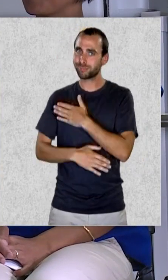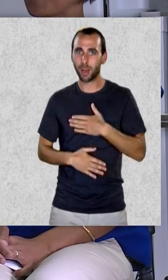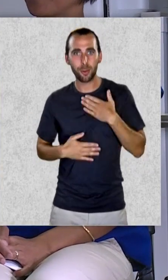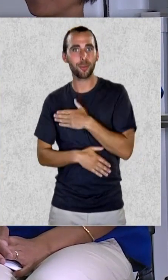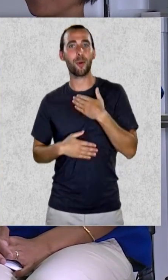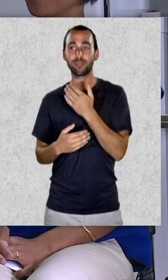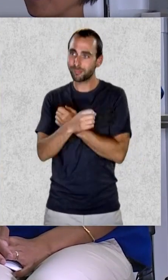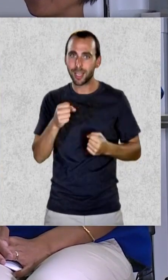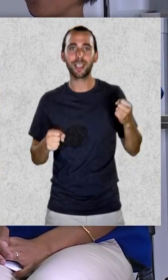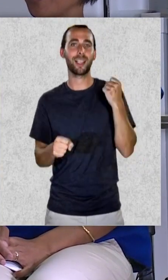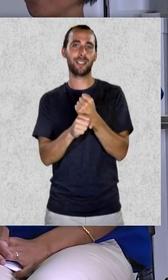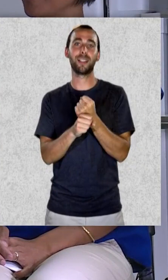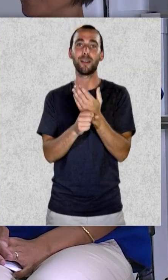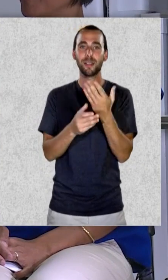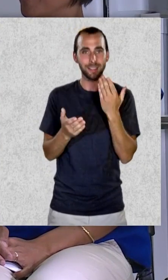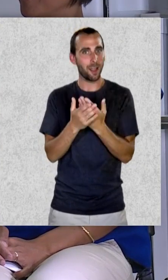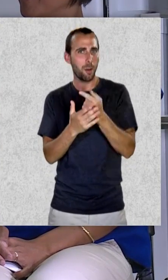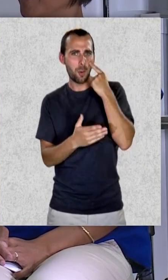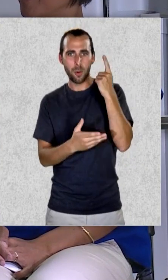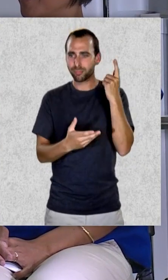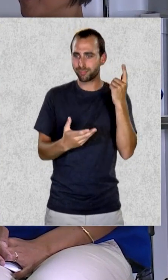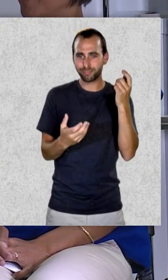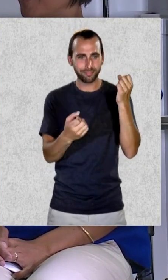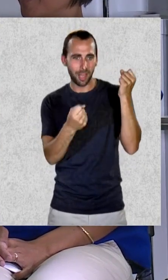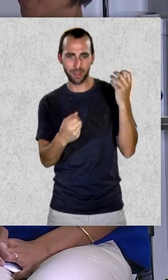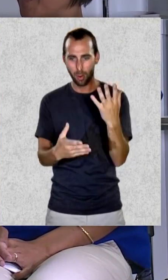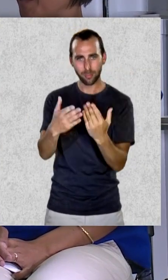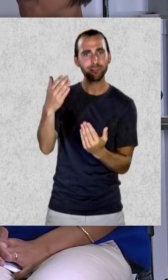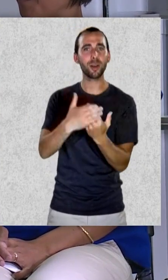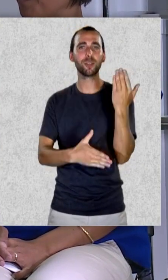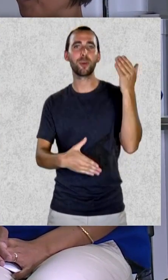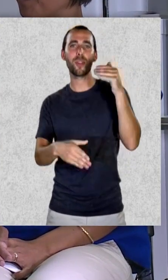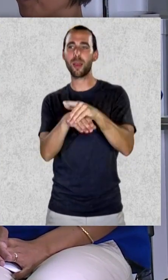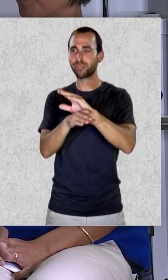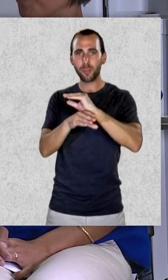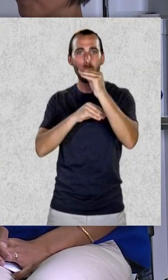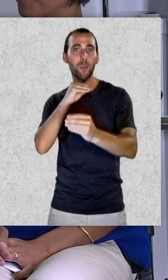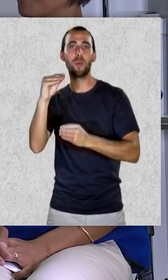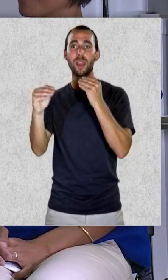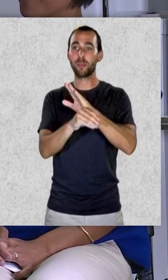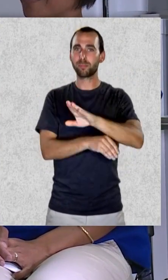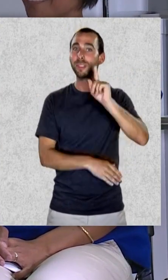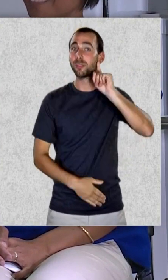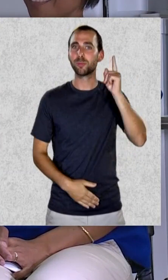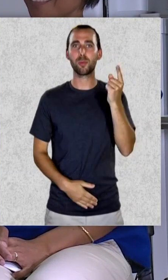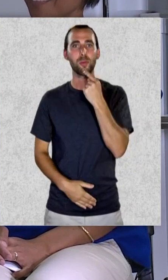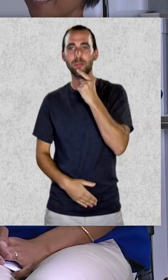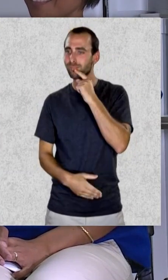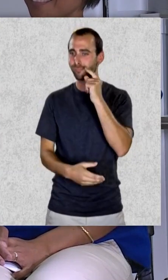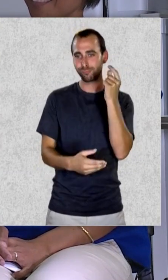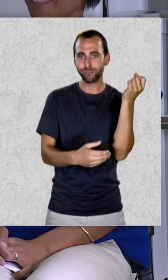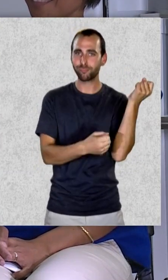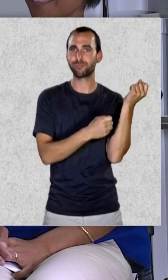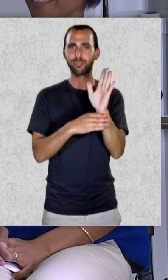en place pour marquer cette journée mondiale de la surdité. Donc